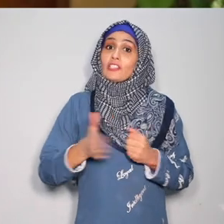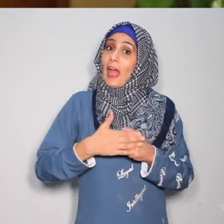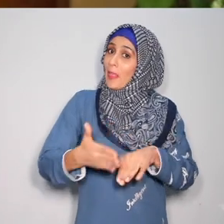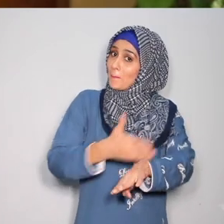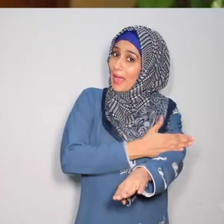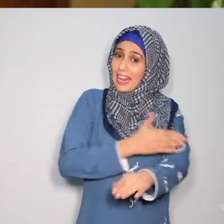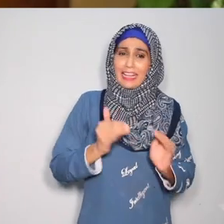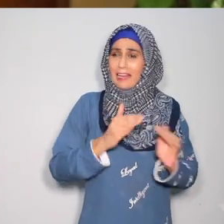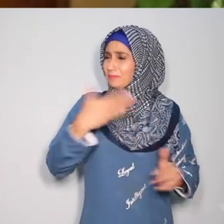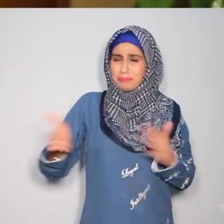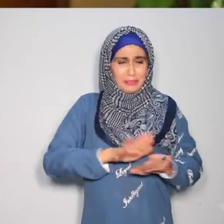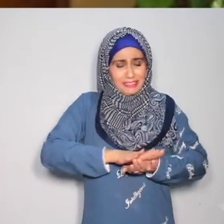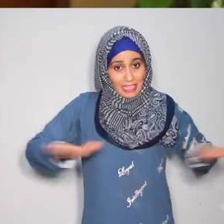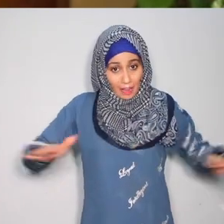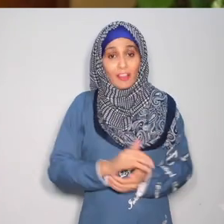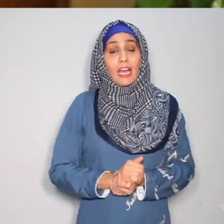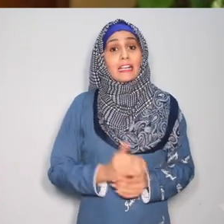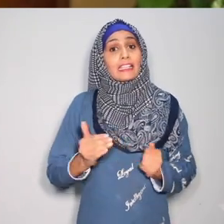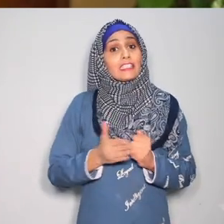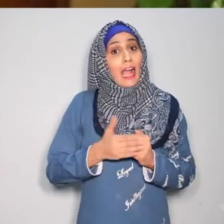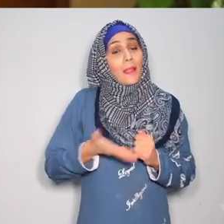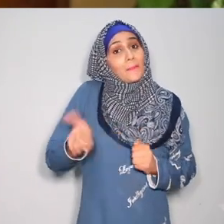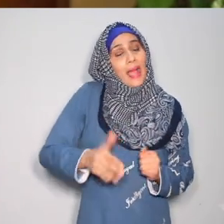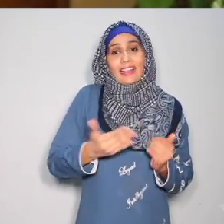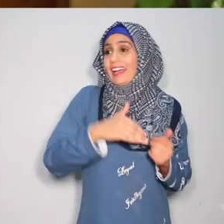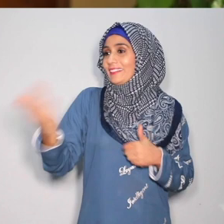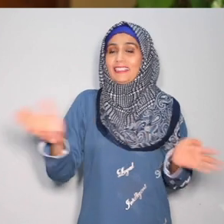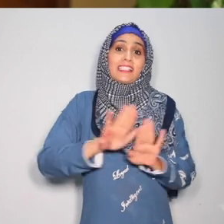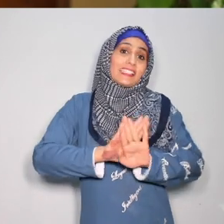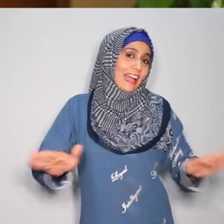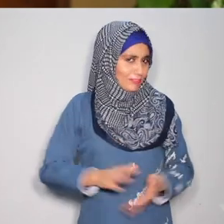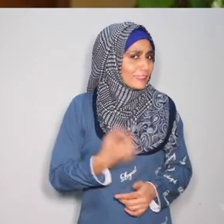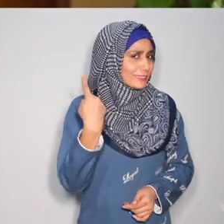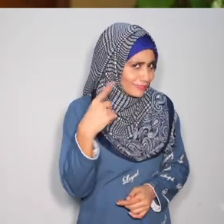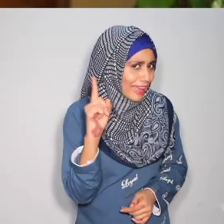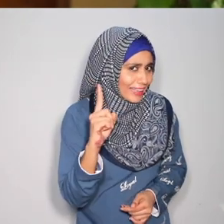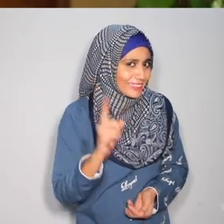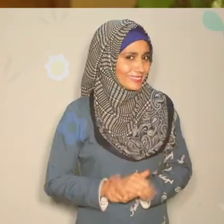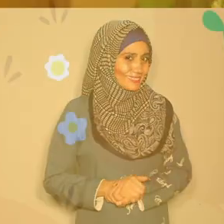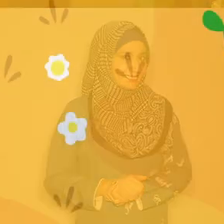शादी से पहले भी मोहल्ला साफ, शादी के बाद भी मोहल्ला साफ, है ना?